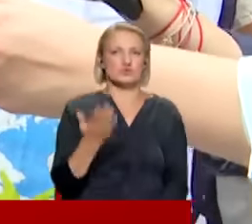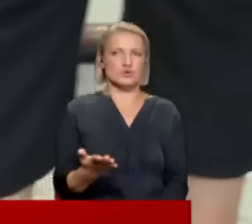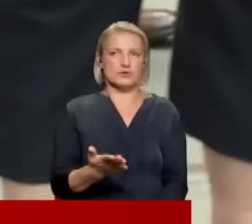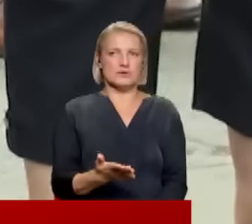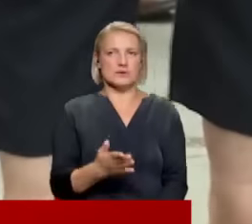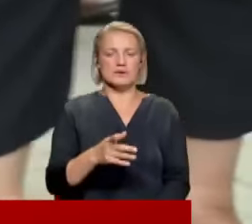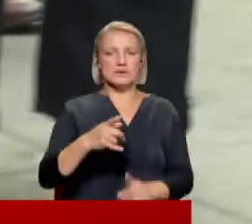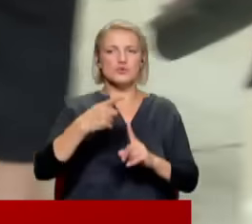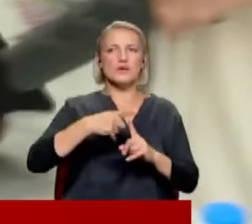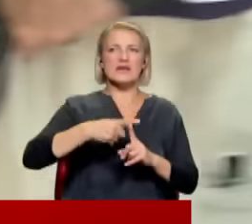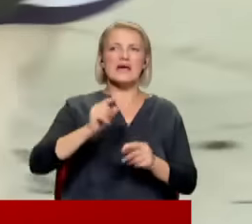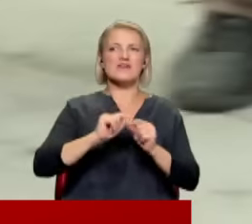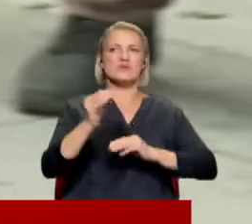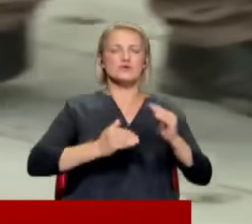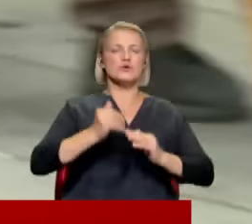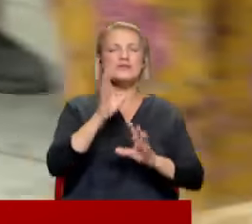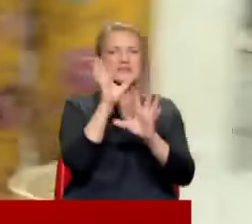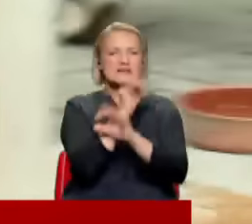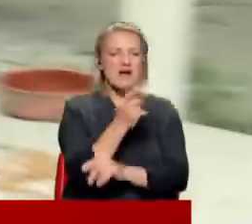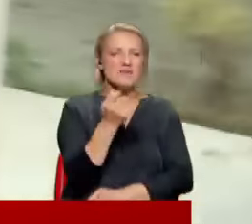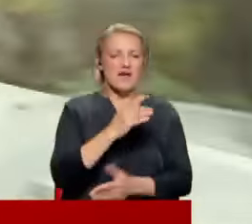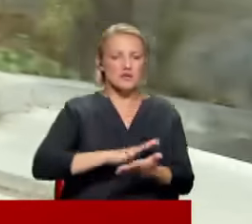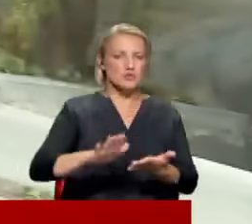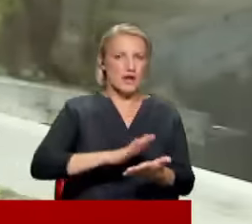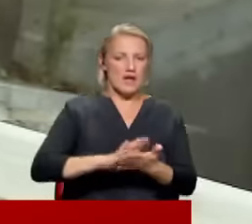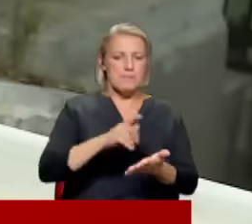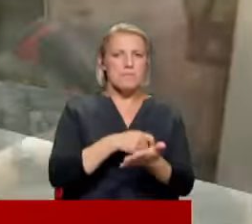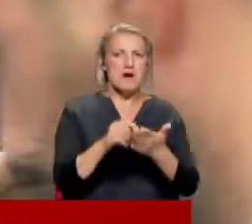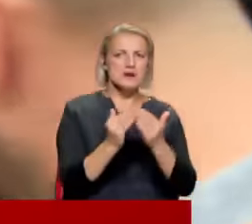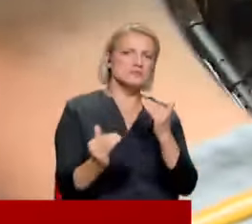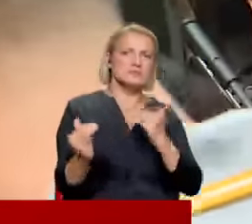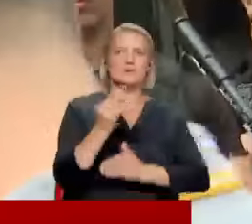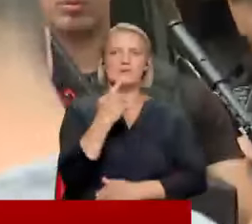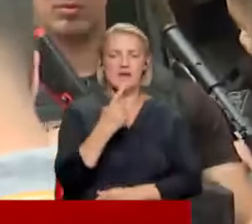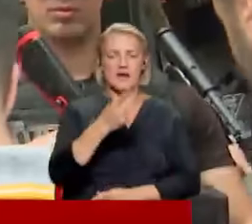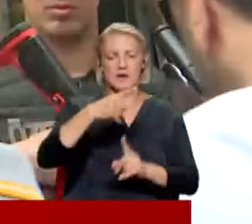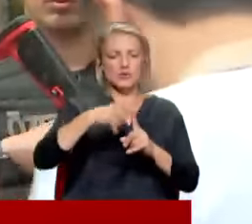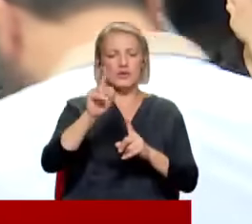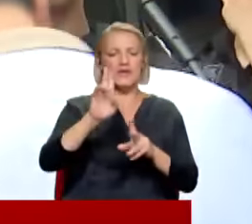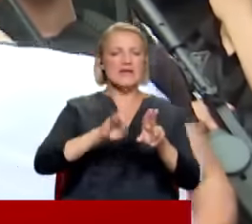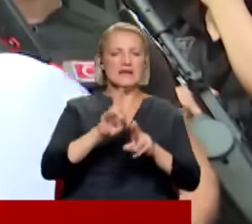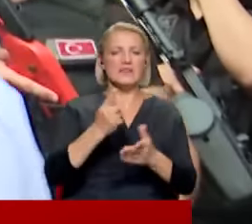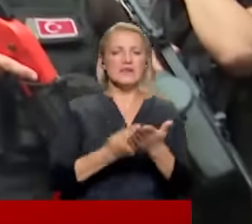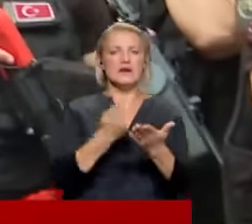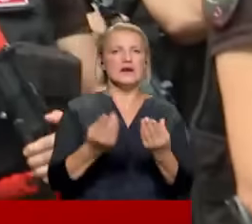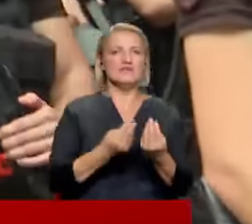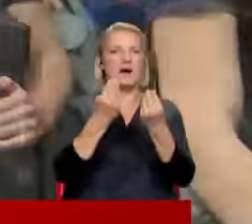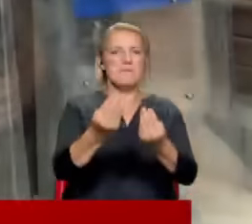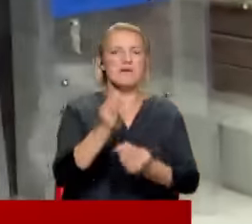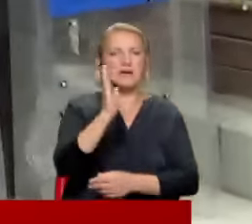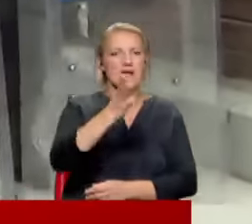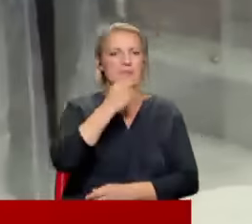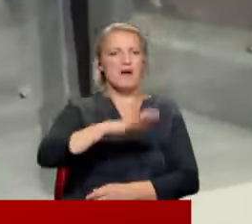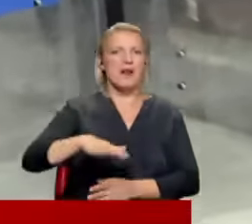zorundasınız enflasyon sepetinde gizlediği fiyatları düzeltsin maaşları artsın diye dilekçe emekliler kapıdan